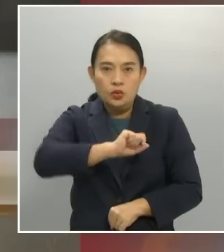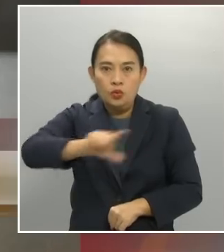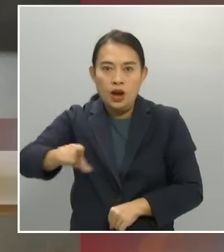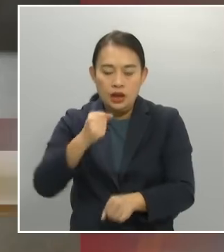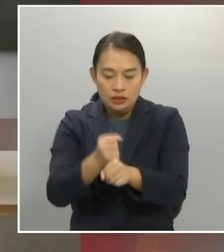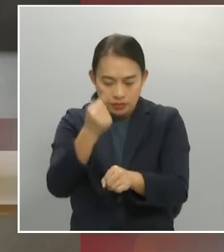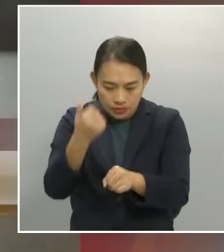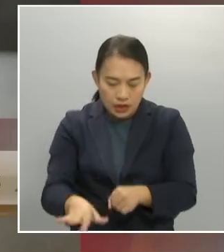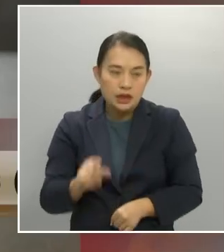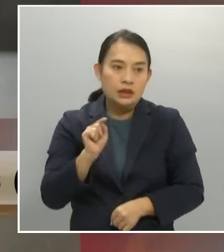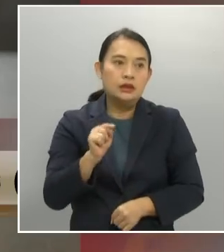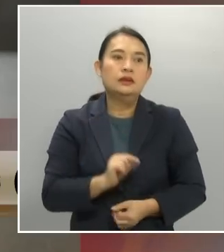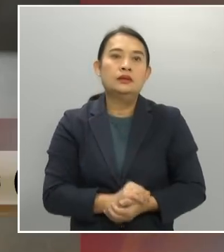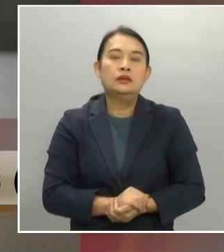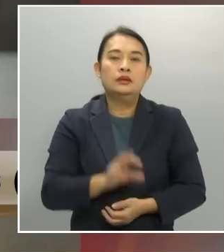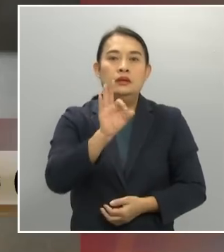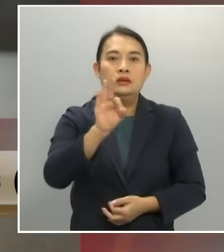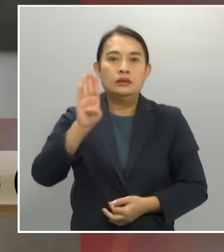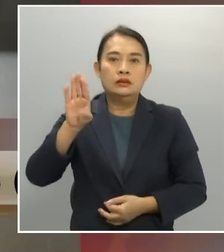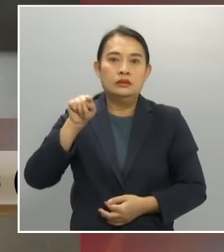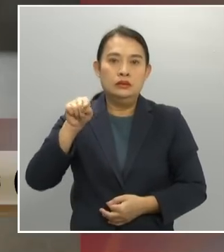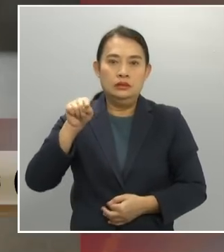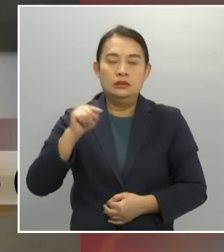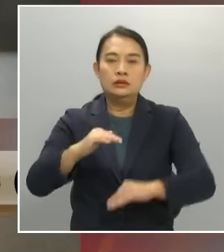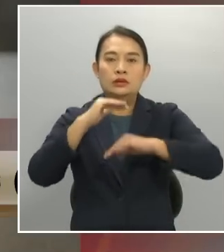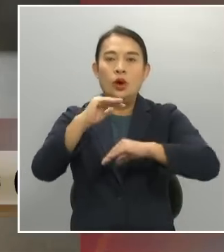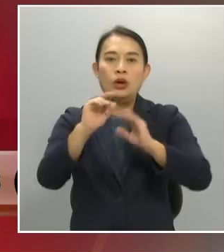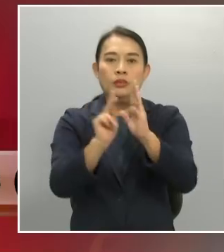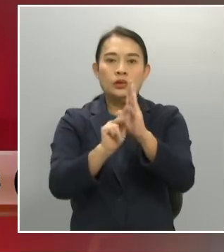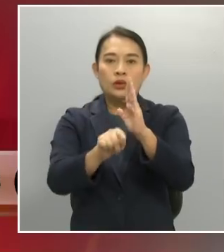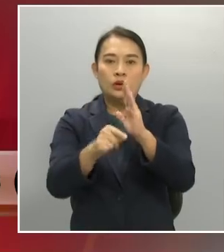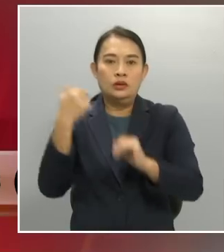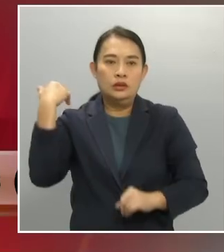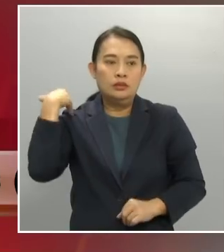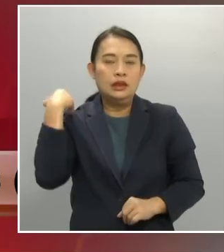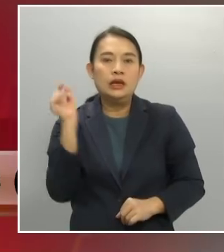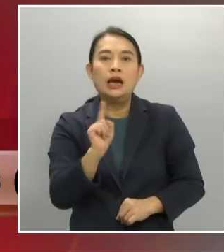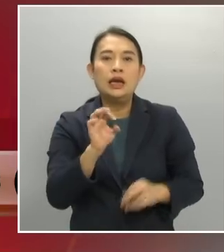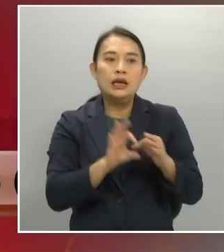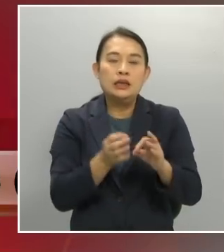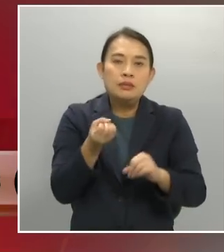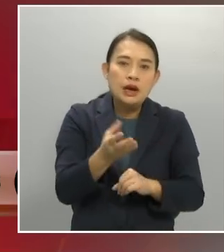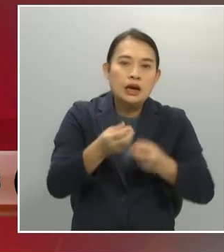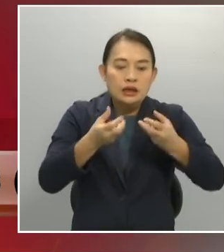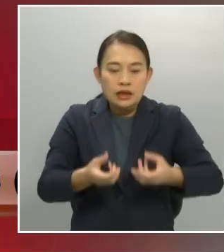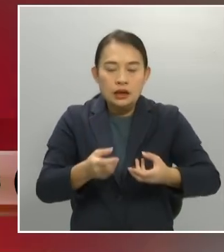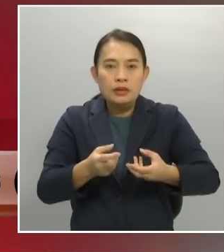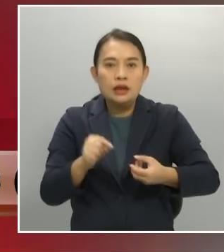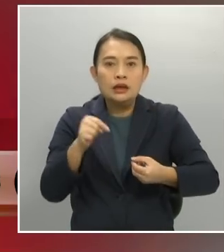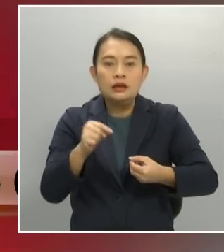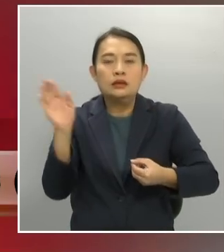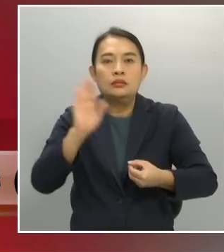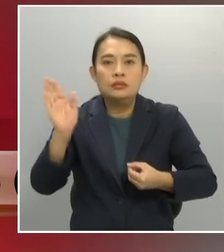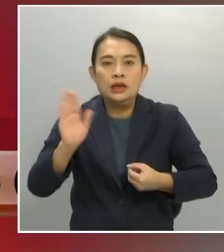บิลคือ Facebookเนี่ยเขาจะมีข้อกำหนดกฎเกณฑ์อะไรที่มันหนักเกินไปเนี่ยลงไม่ได้ก็